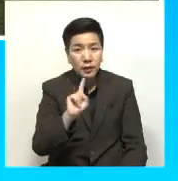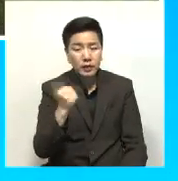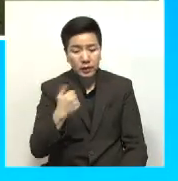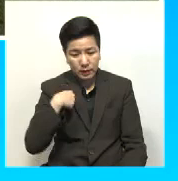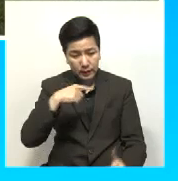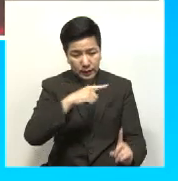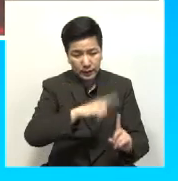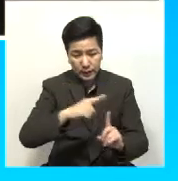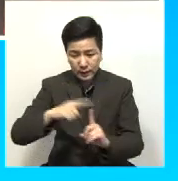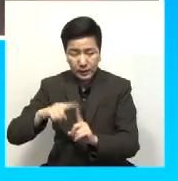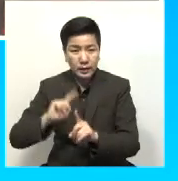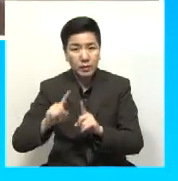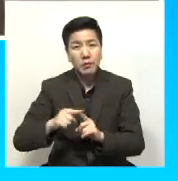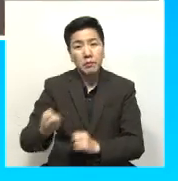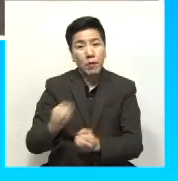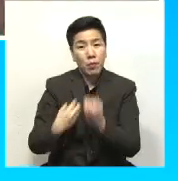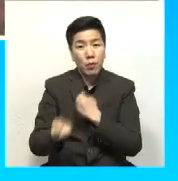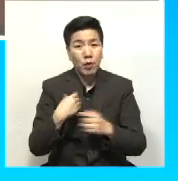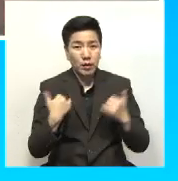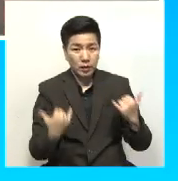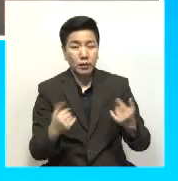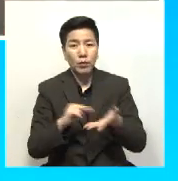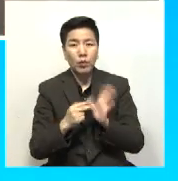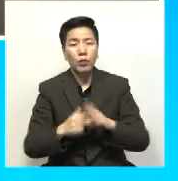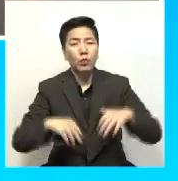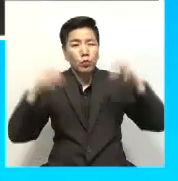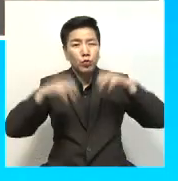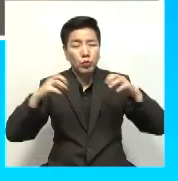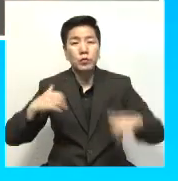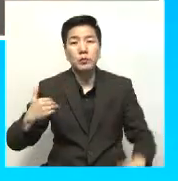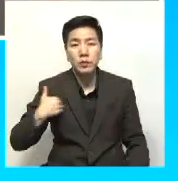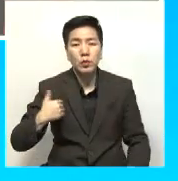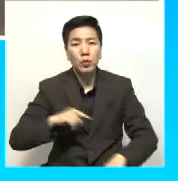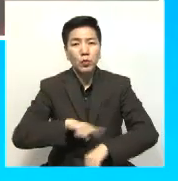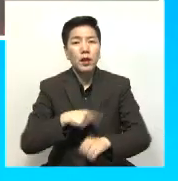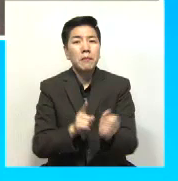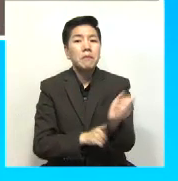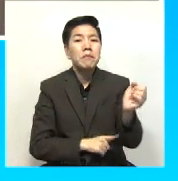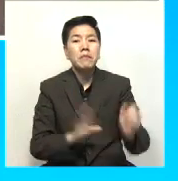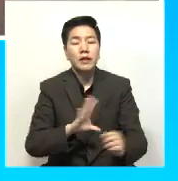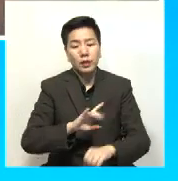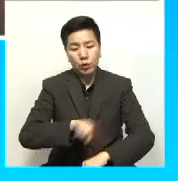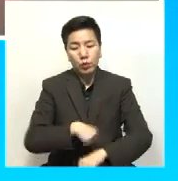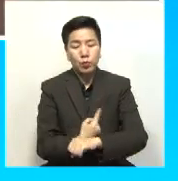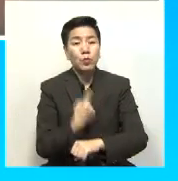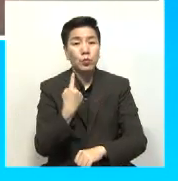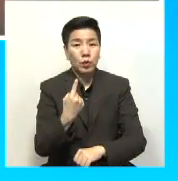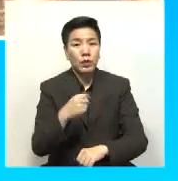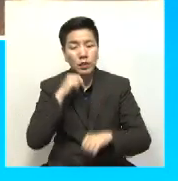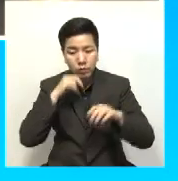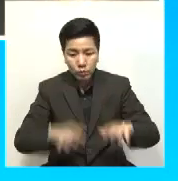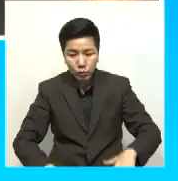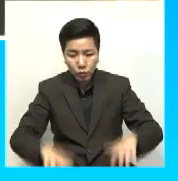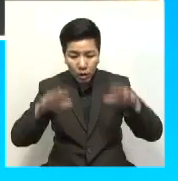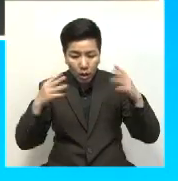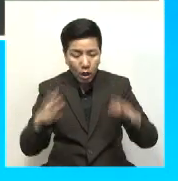หลายๆพื้นที่ที่รายงานเข้ามาเห็นว่ามีฝนตกมาใช้เวลาไม่นานนะประมาณสักชั่วโมงนึงเอ๊ะทำไมน้ำท่วมแล้วอ